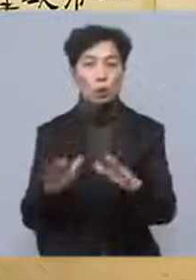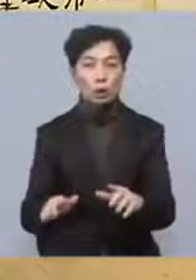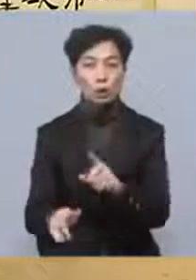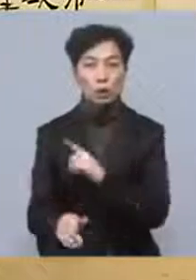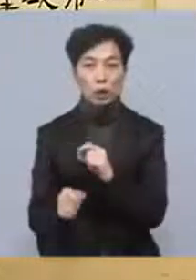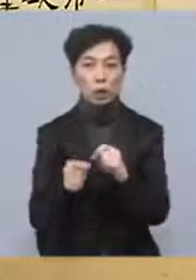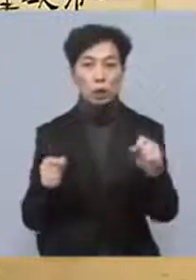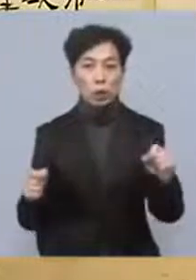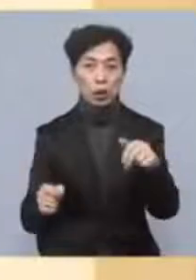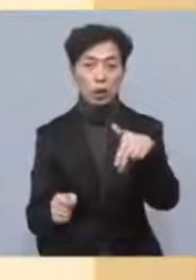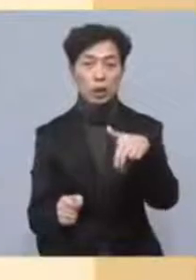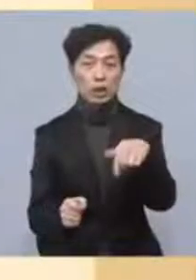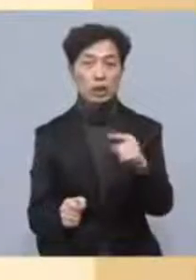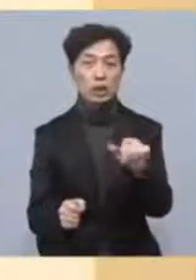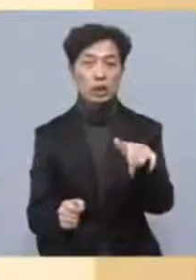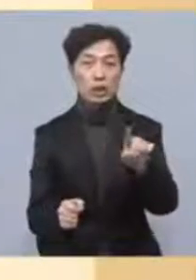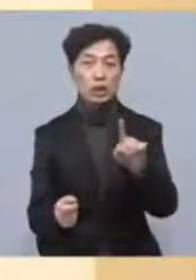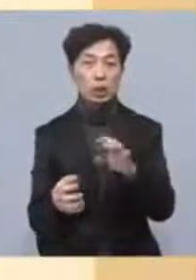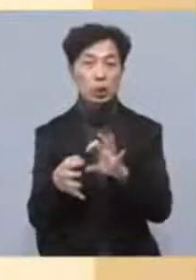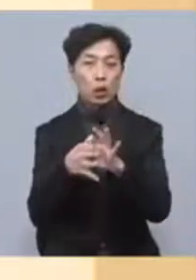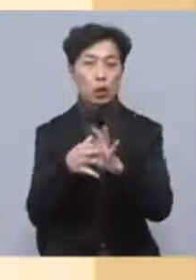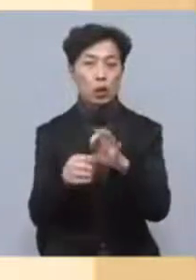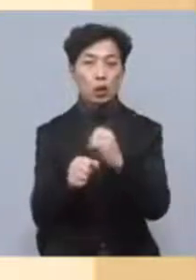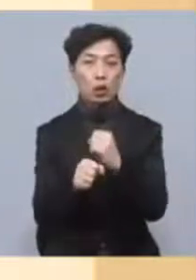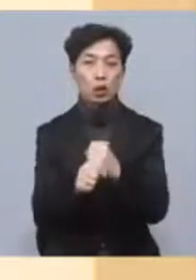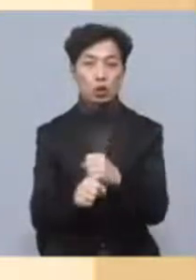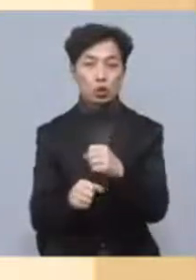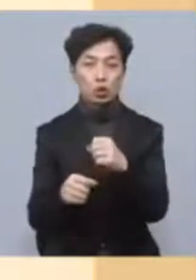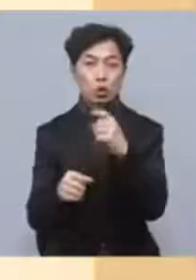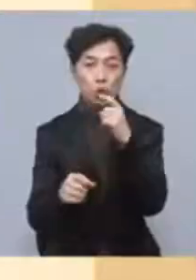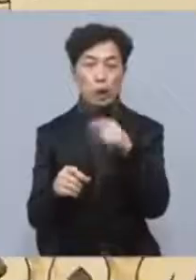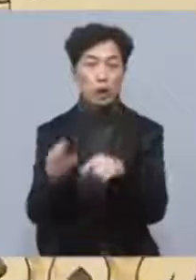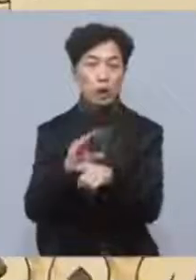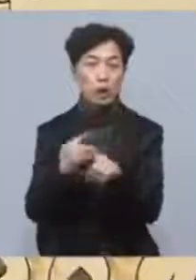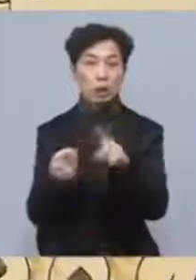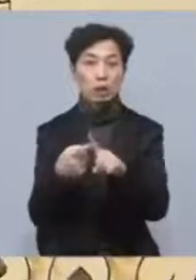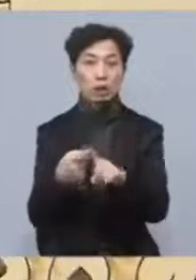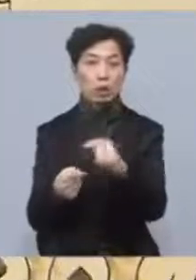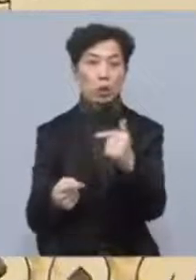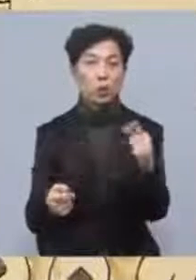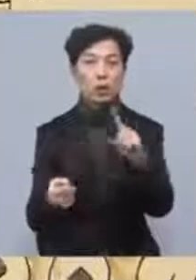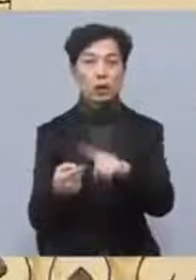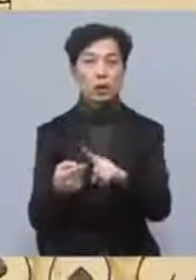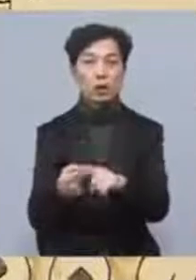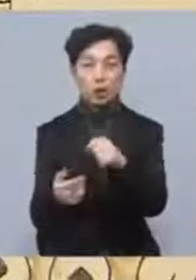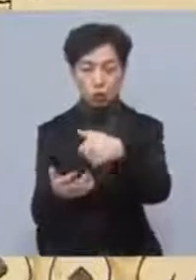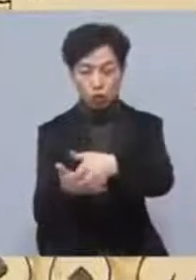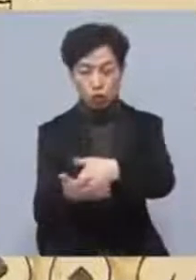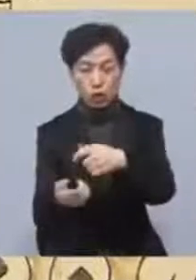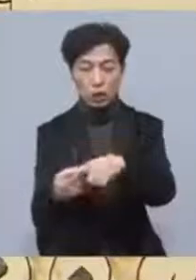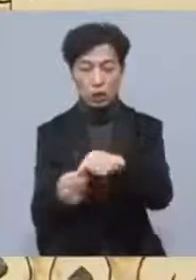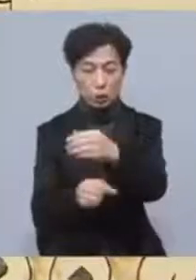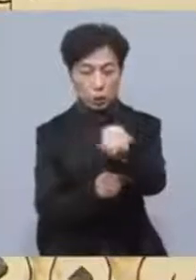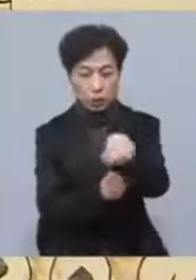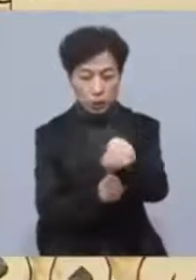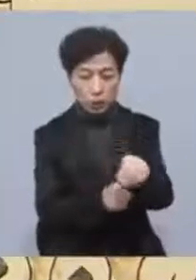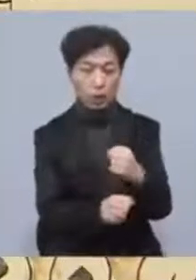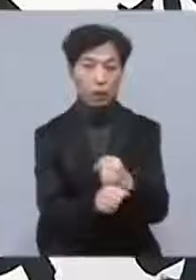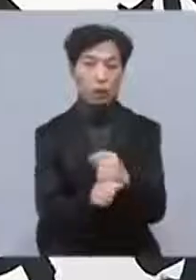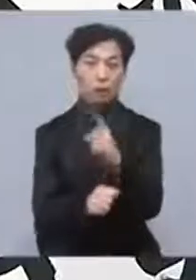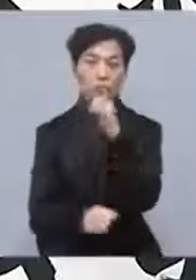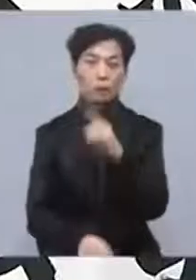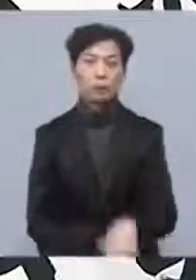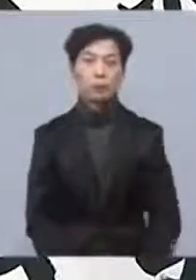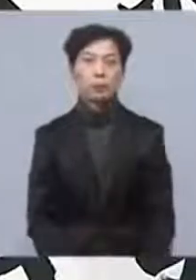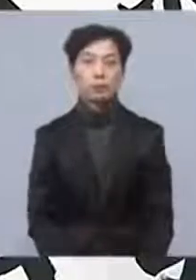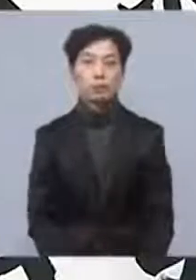오래된 금속활자 본인 직지 와 선경의 구절 등 세계적인 기록 유산 을 다양한 문자 에서 체로 표현했습니다 바지